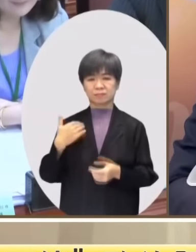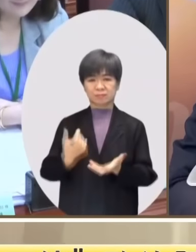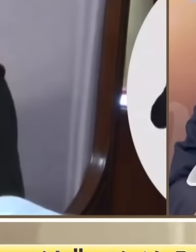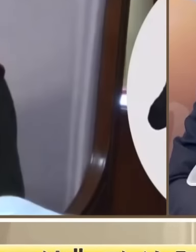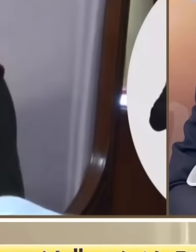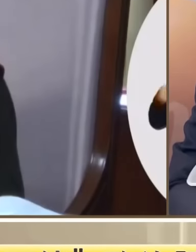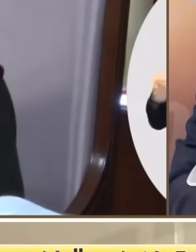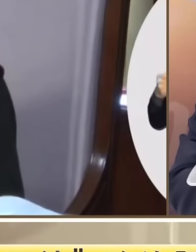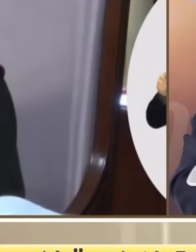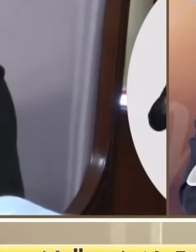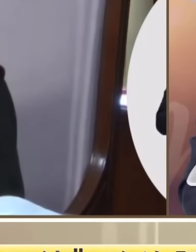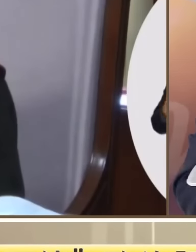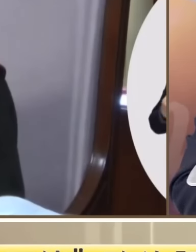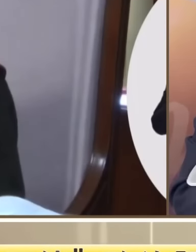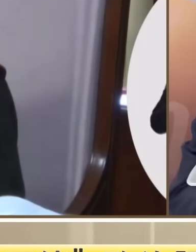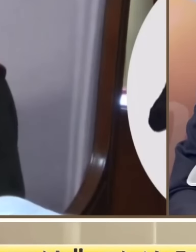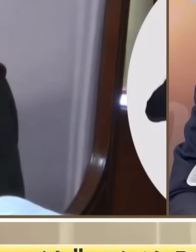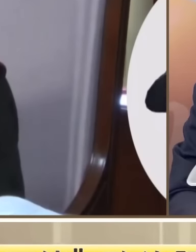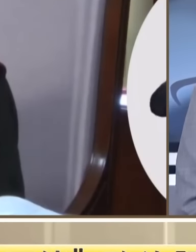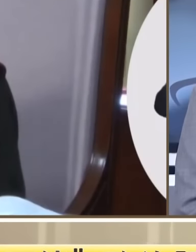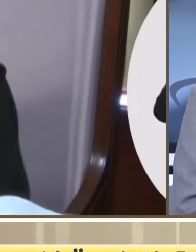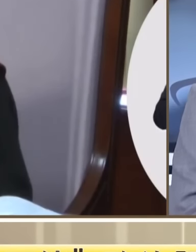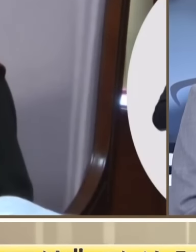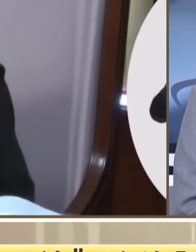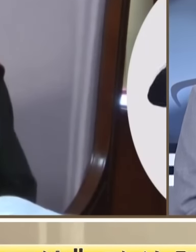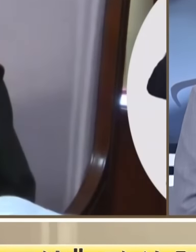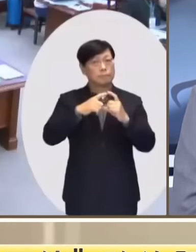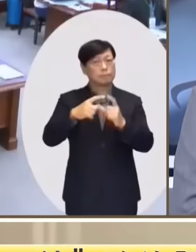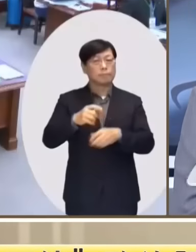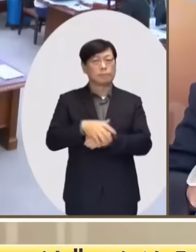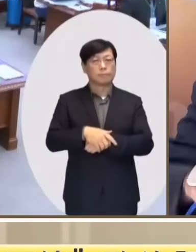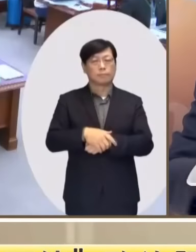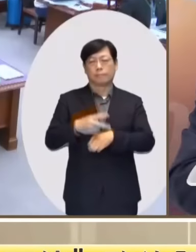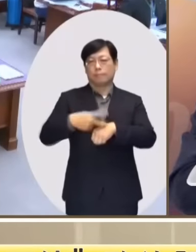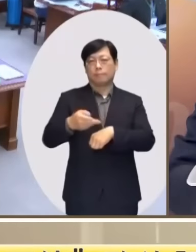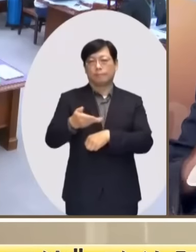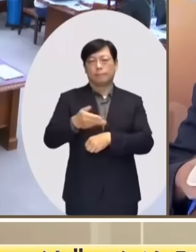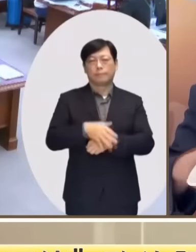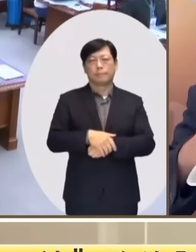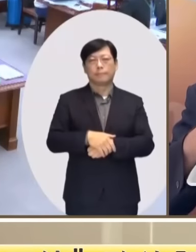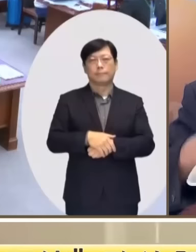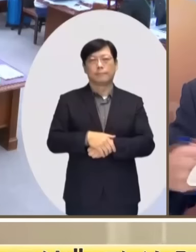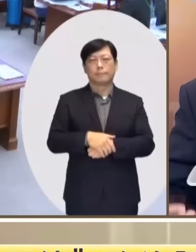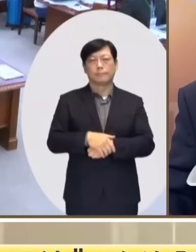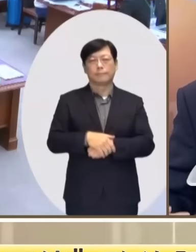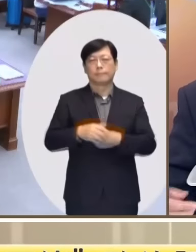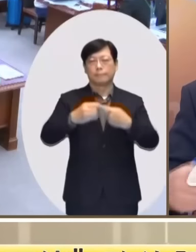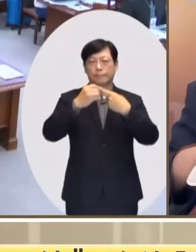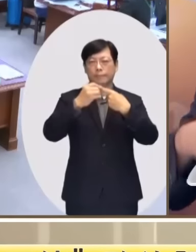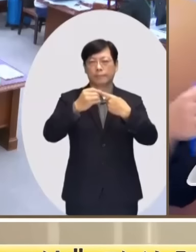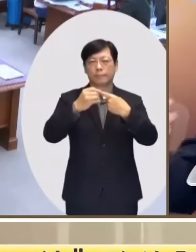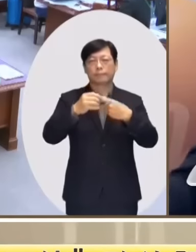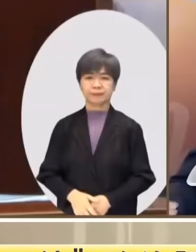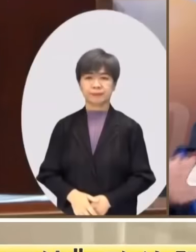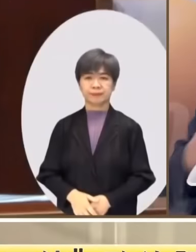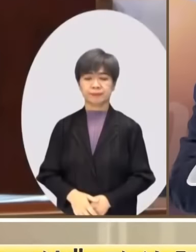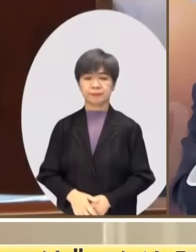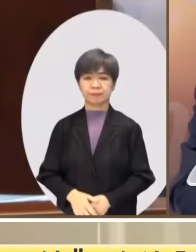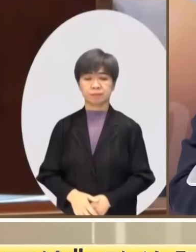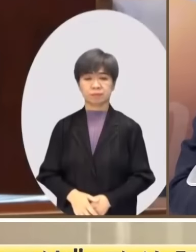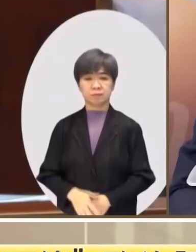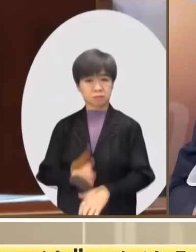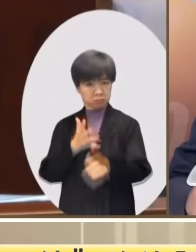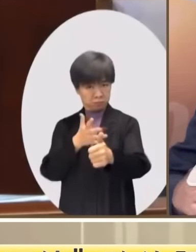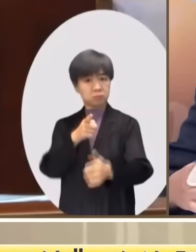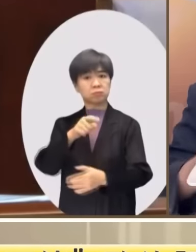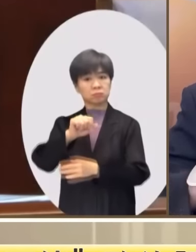整个法界的立场，你看今天的法庭之友，什么是法庭之友？在宪法的法庭上面会有一些专业团体，包括台北律师公会啦，其